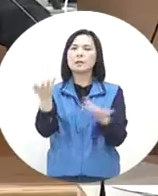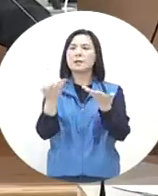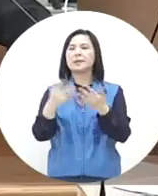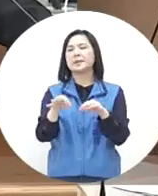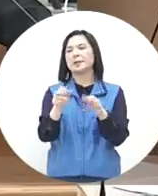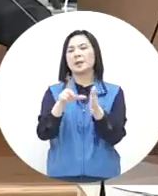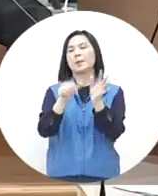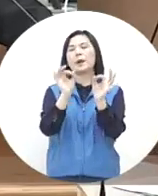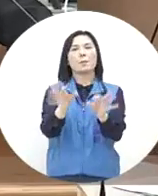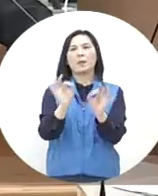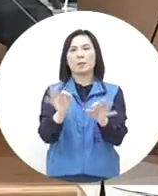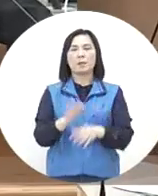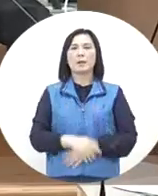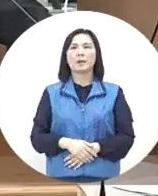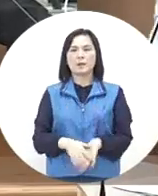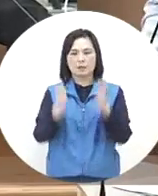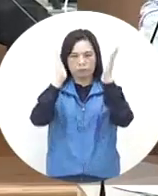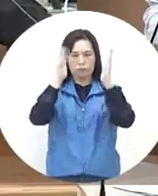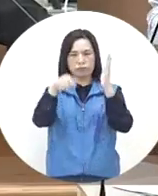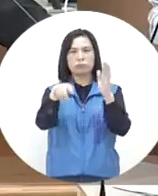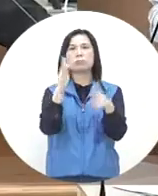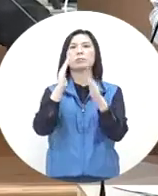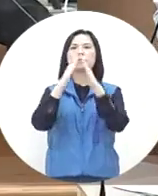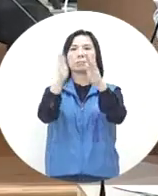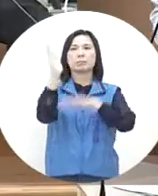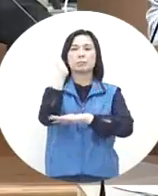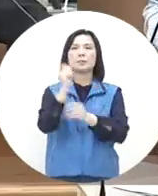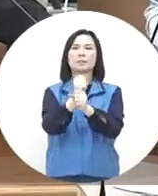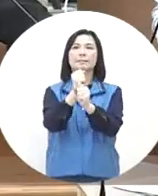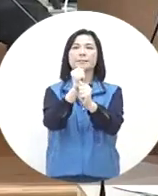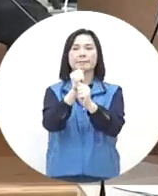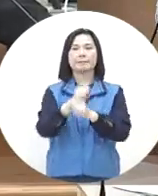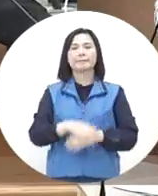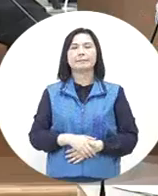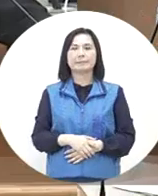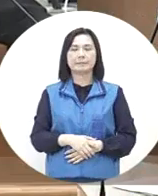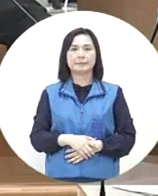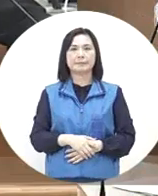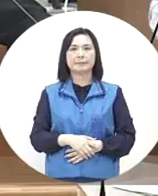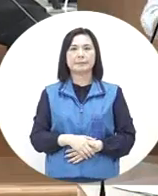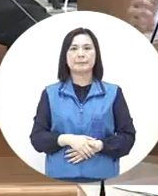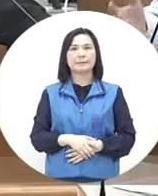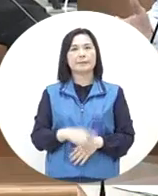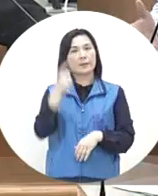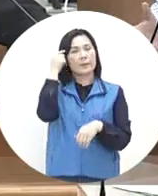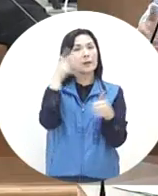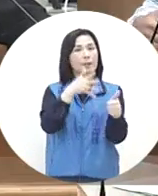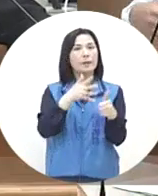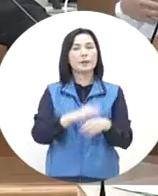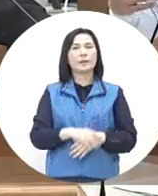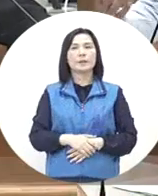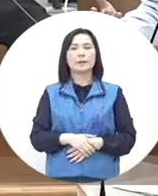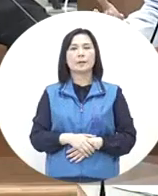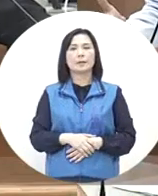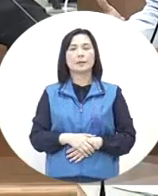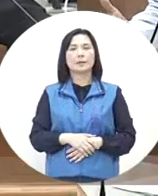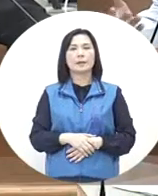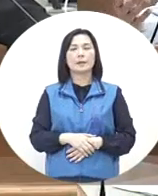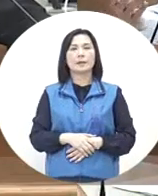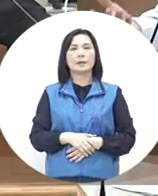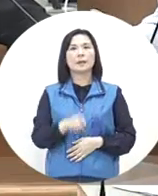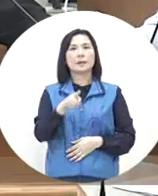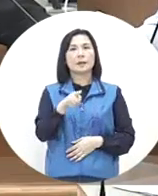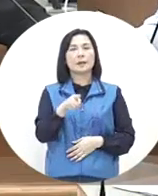间啦、啊、我们好好做市政啦、 啊、好，那我想请问一下哈、哦、那现在就是您刚开